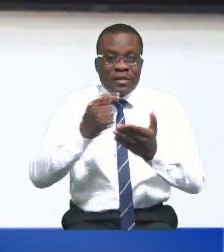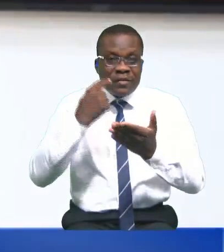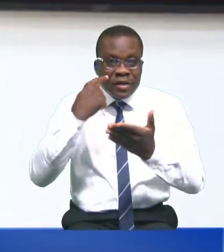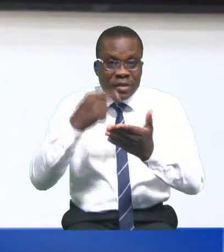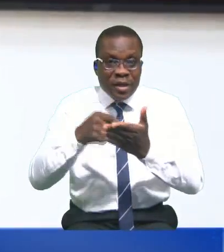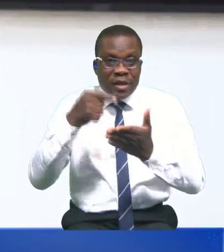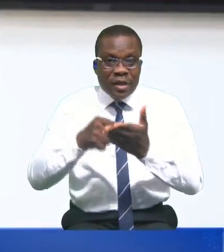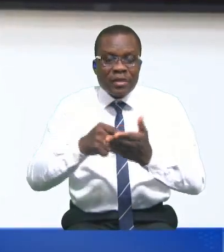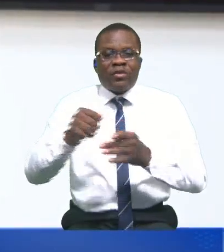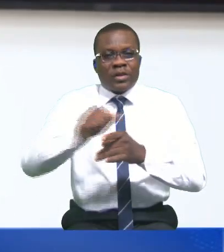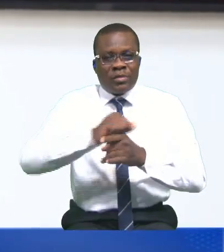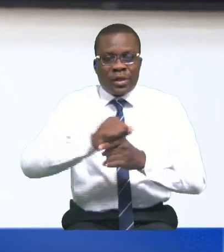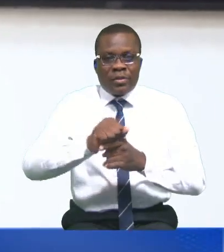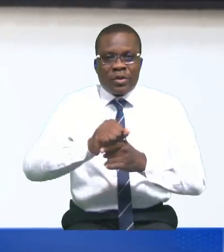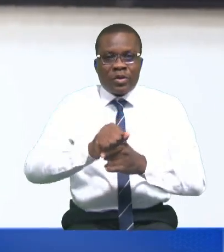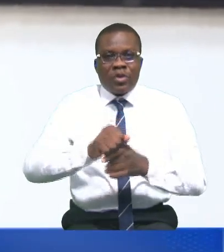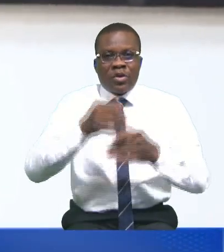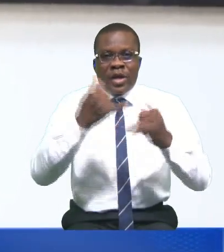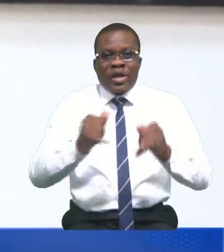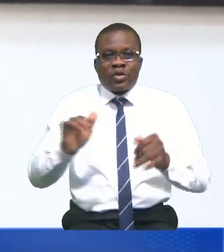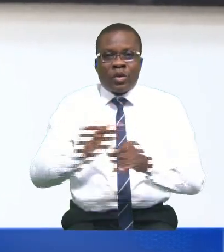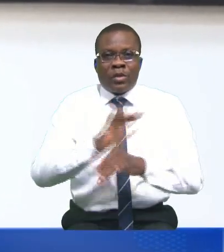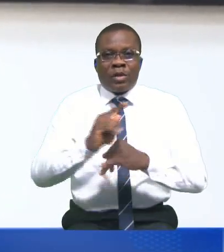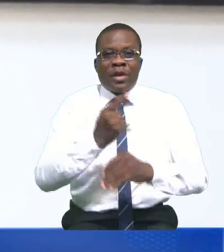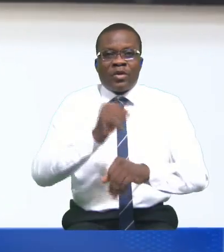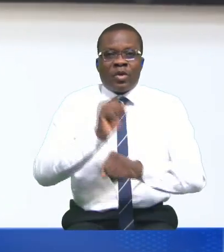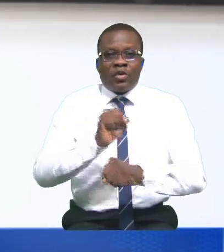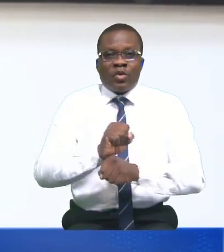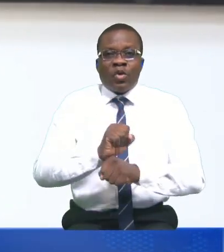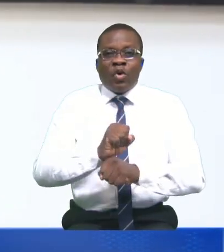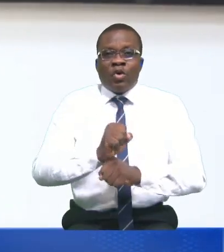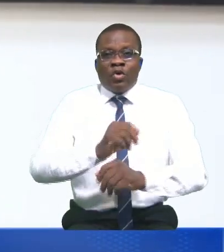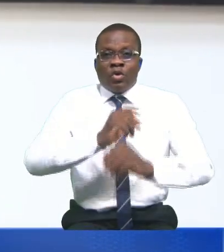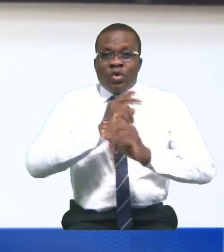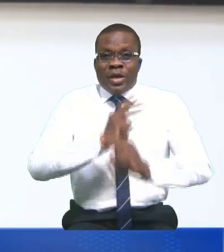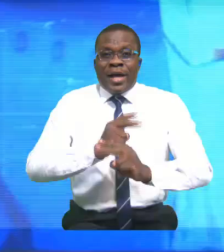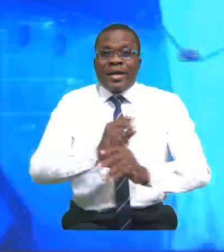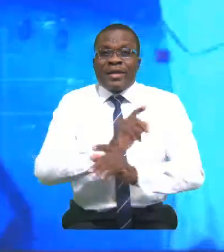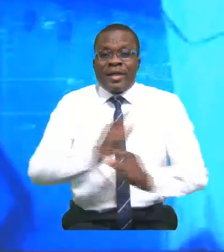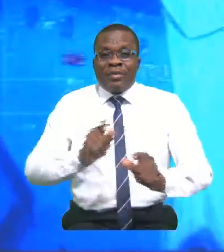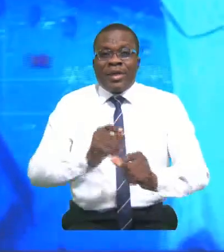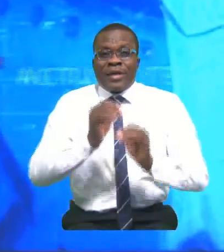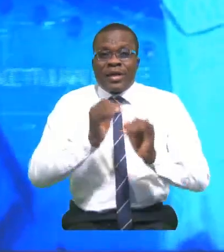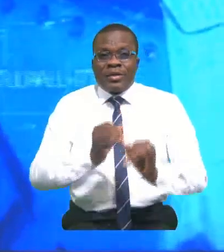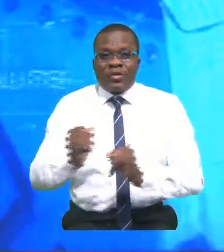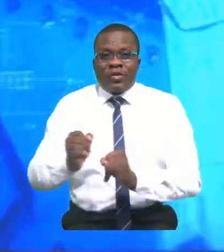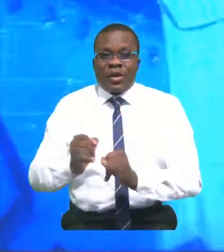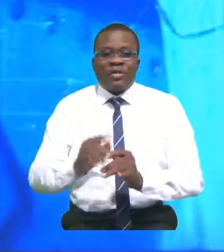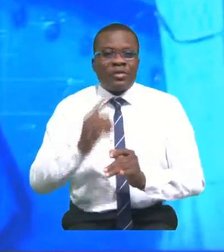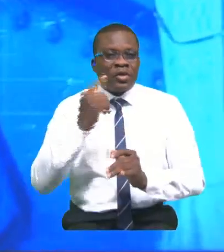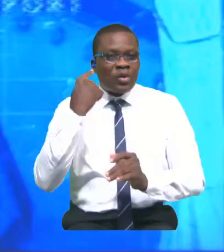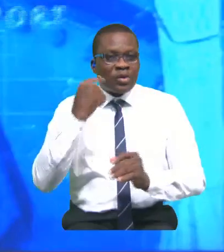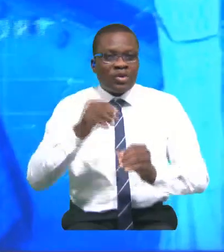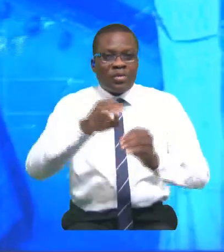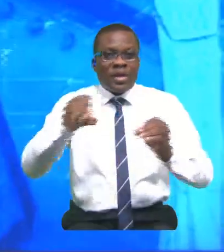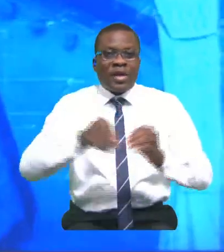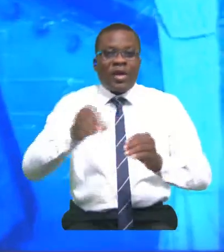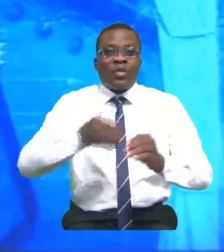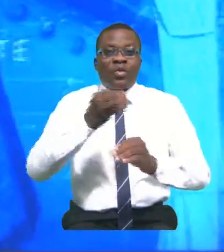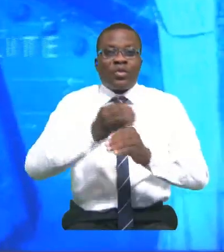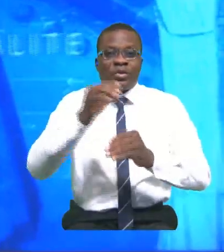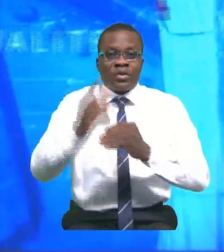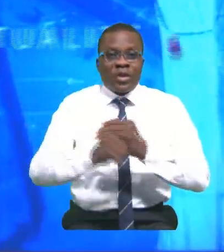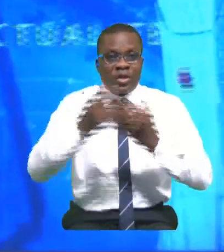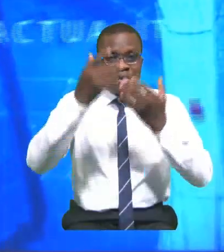appliquerons à jouer plein notre rôle de garant des libertés individuelles audience à la Cour constitutionnelle le